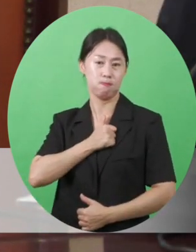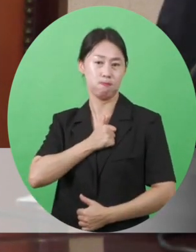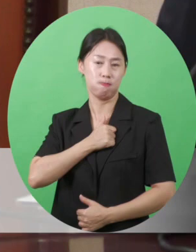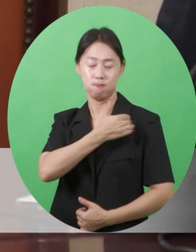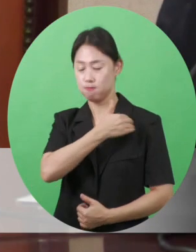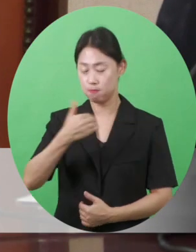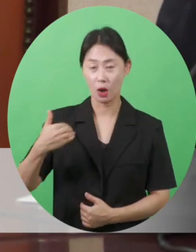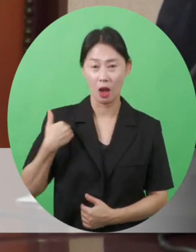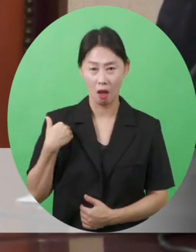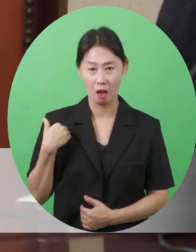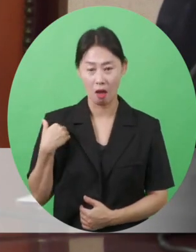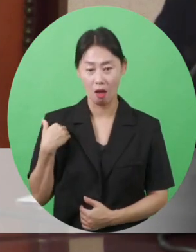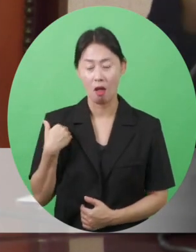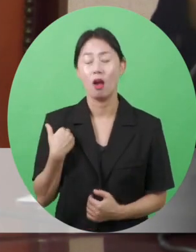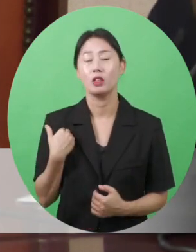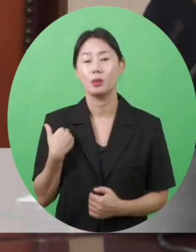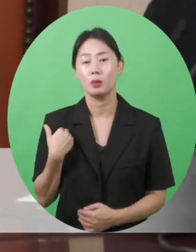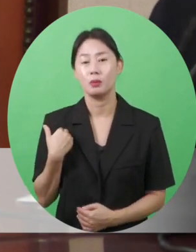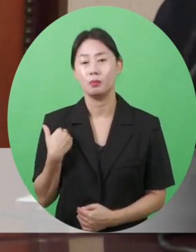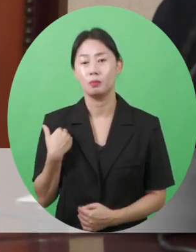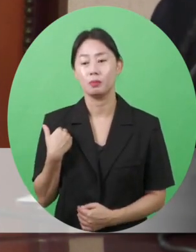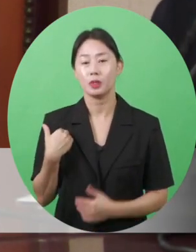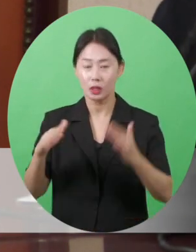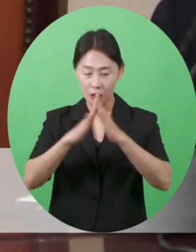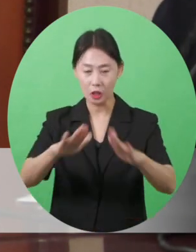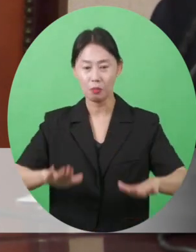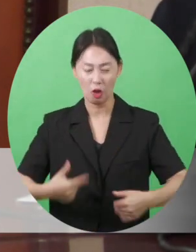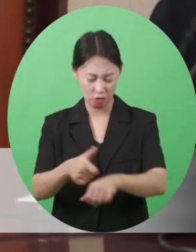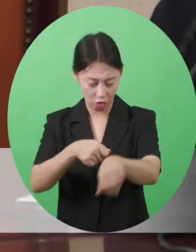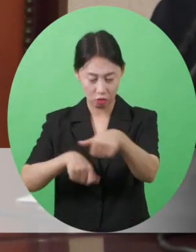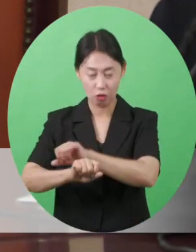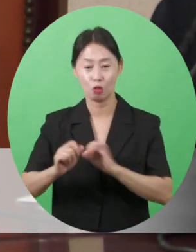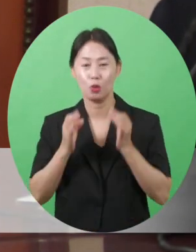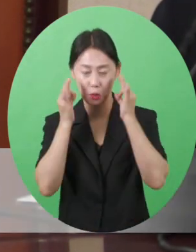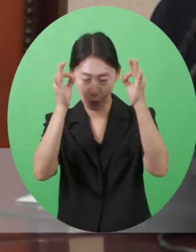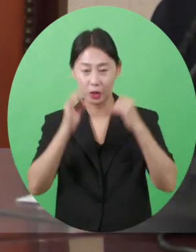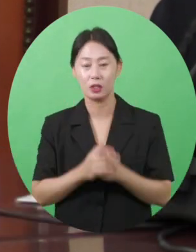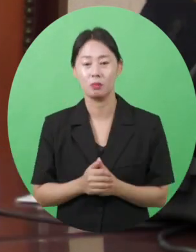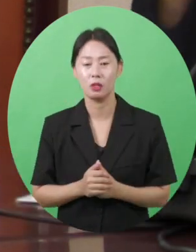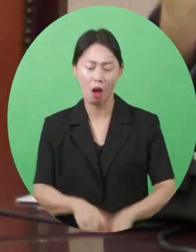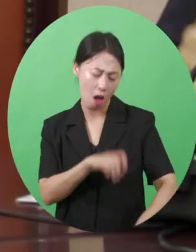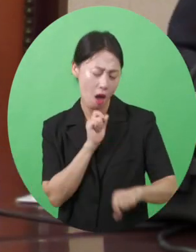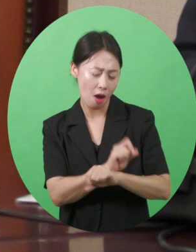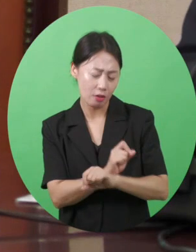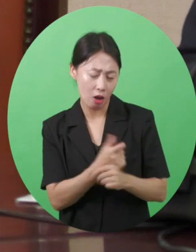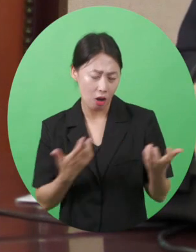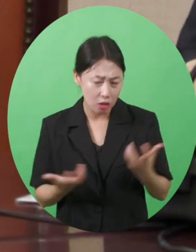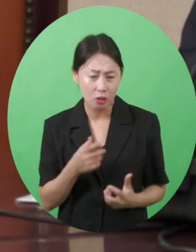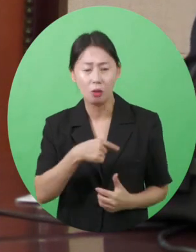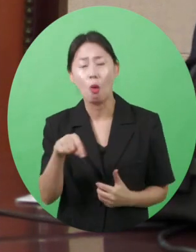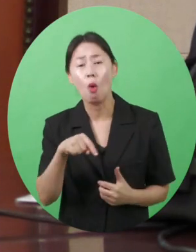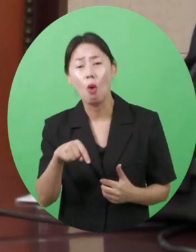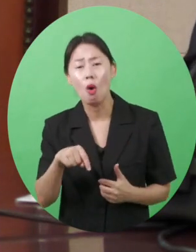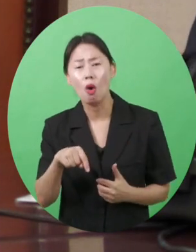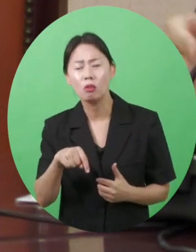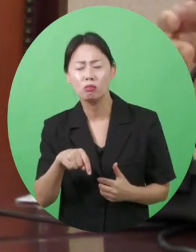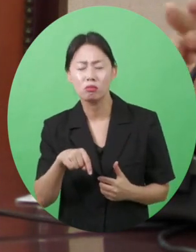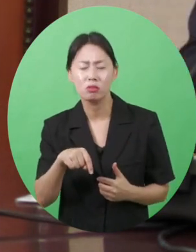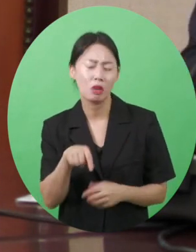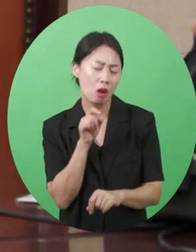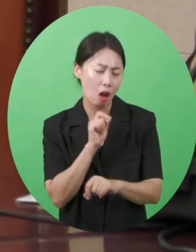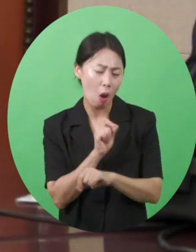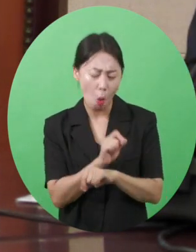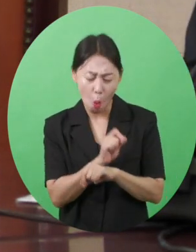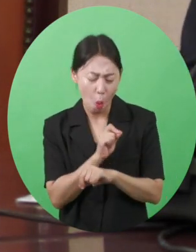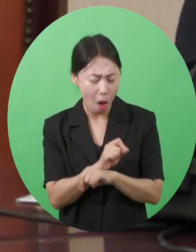자존심 이런 것들을 높일 수 있도록 저희 전라남도에서 적극적으로 노력하겠습니다. 행정에서 하는 일이 모든 것이 예산이